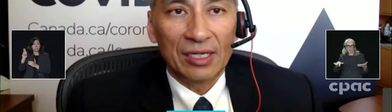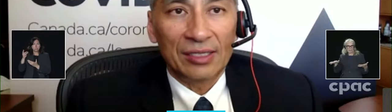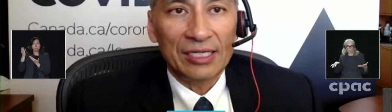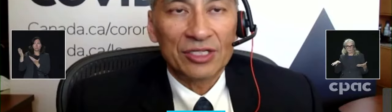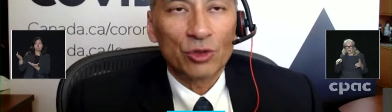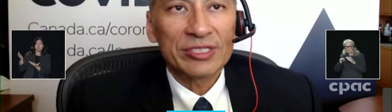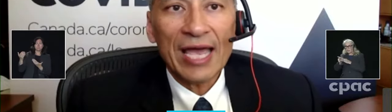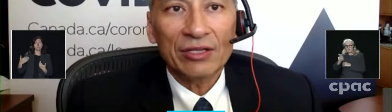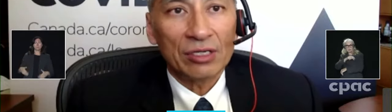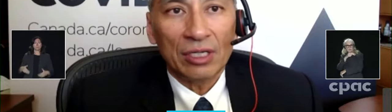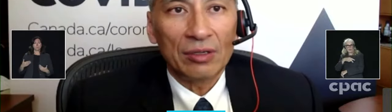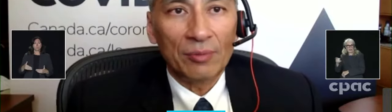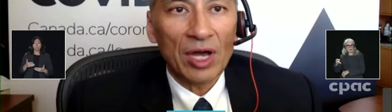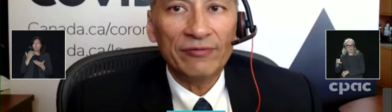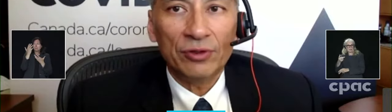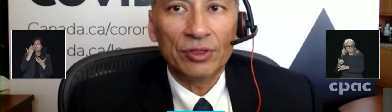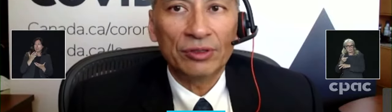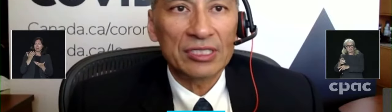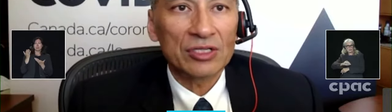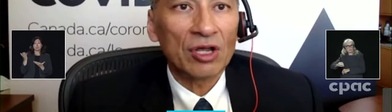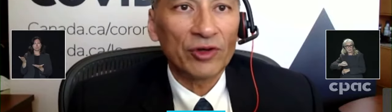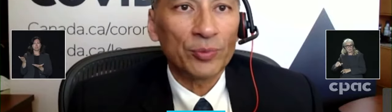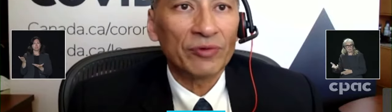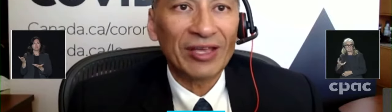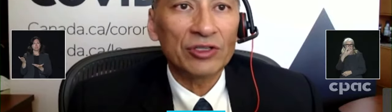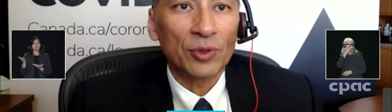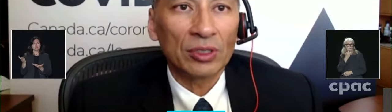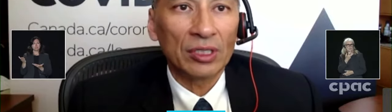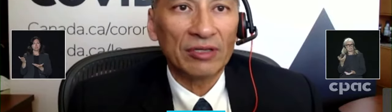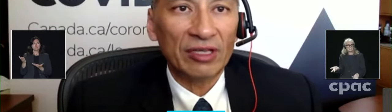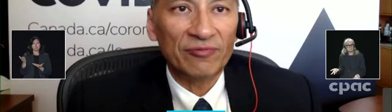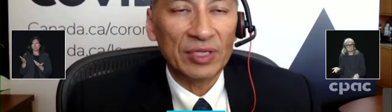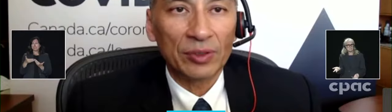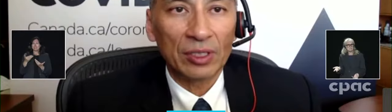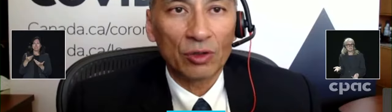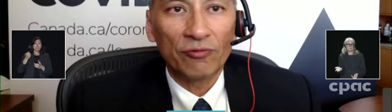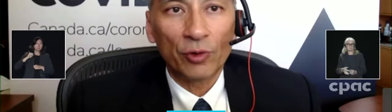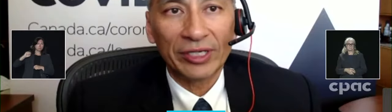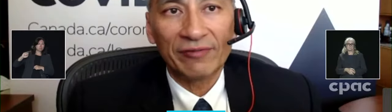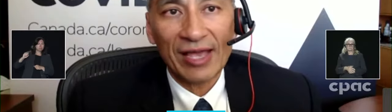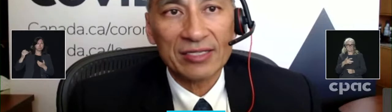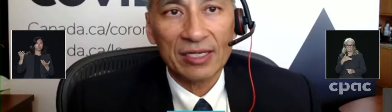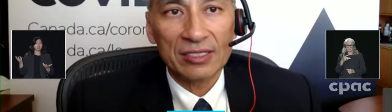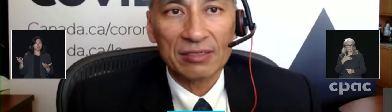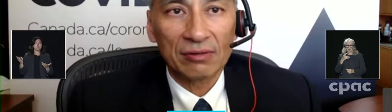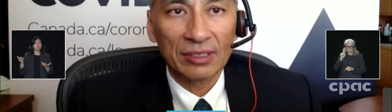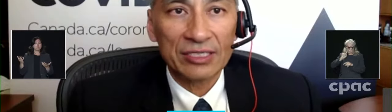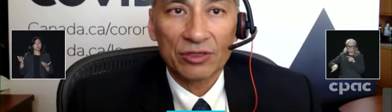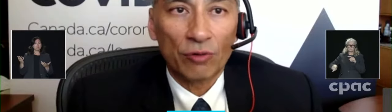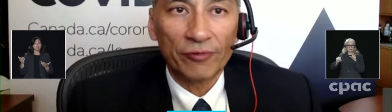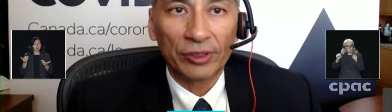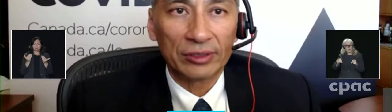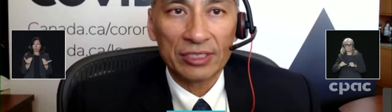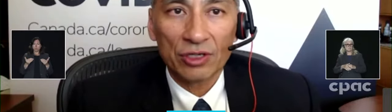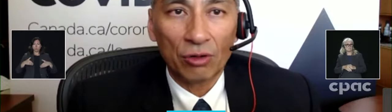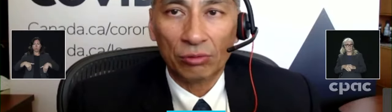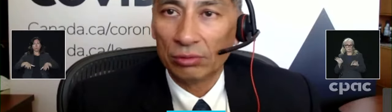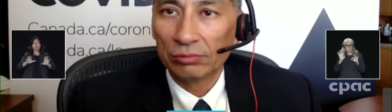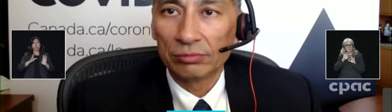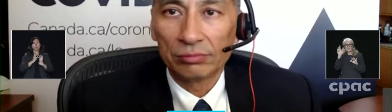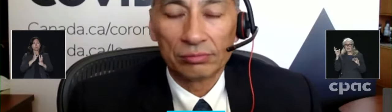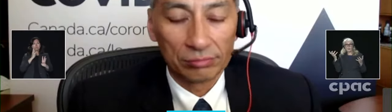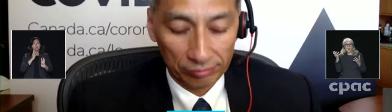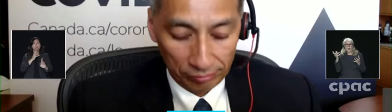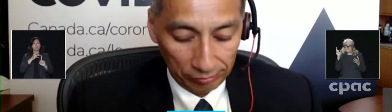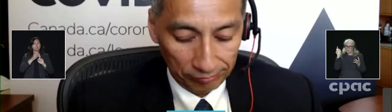that's so sad in my view. This is all very preventable if people go for and get vaccinated. So let's go for it. Let's